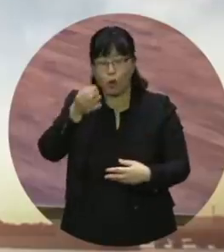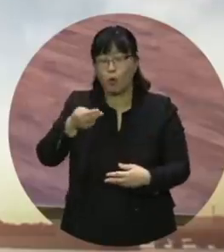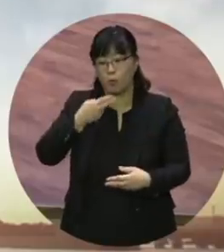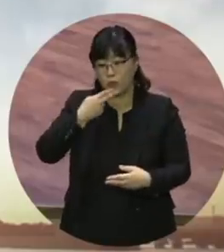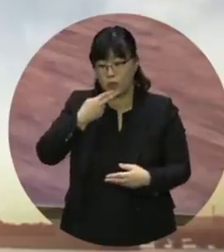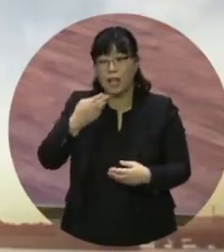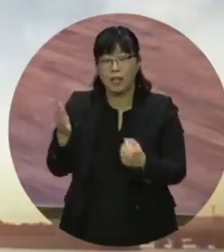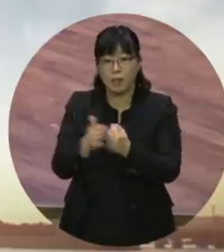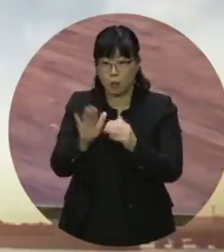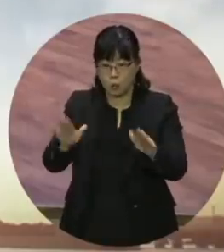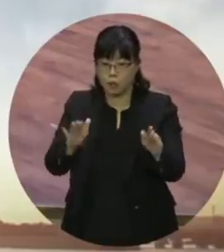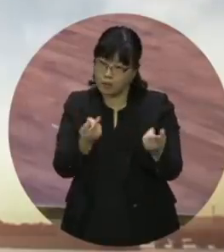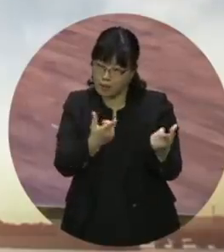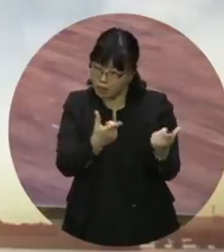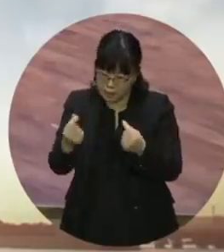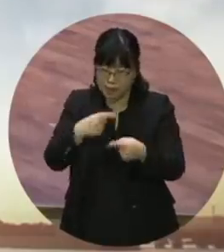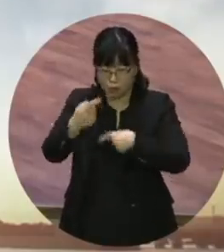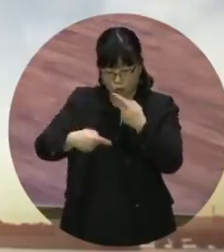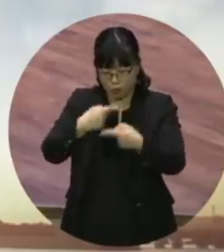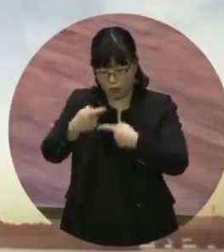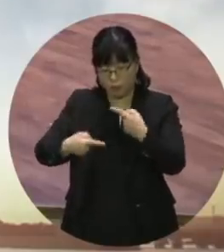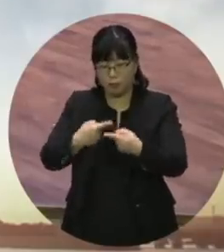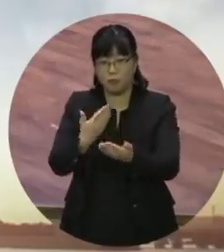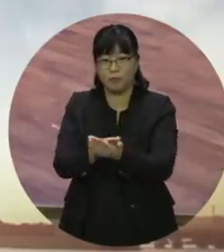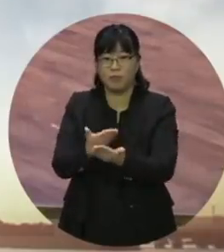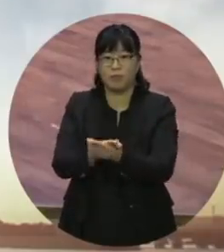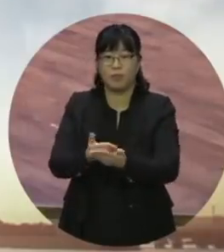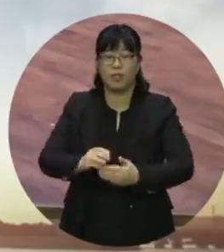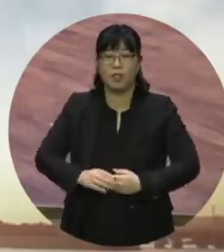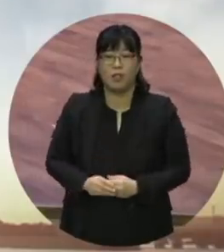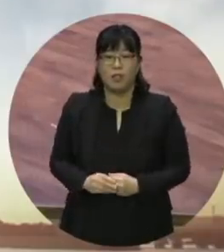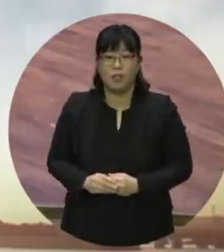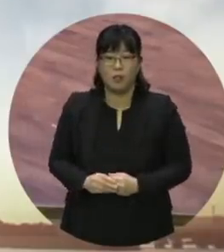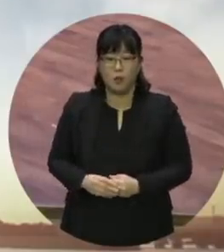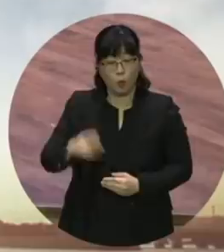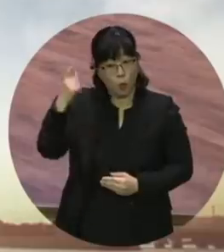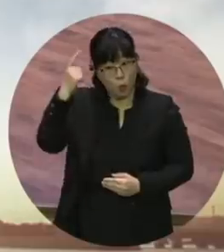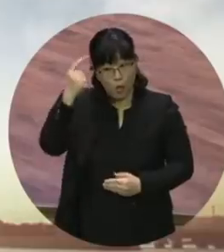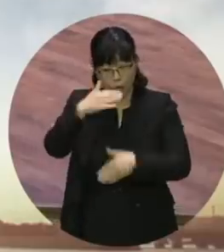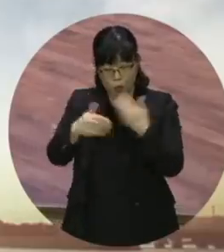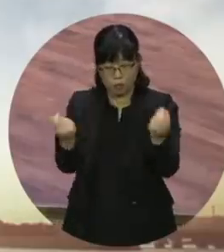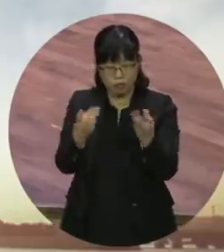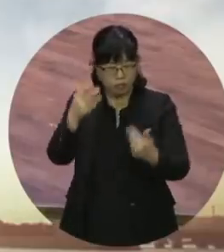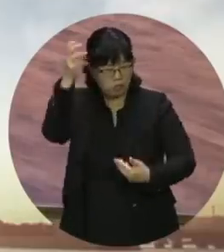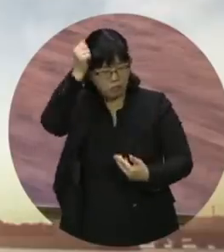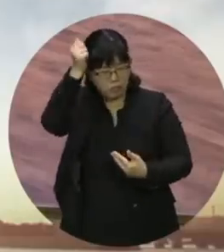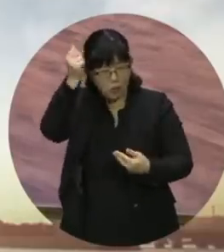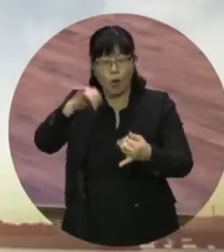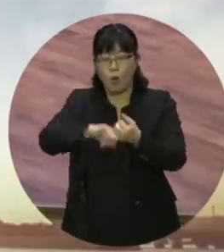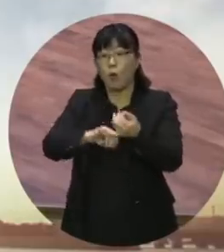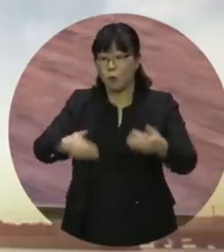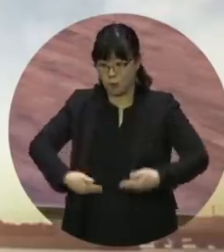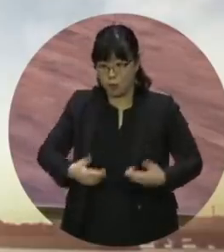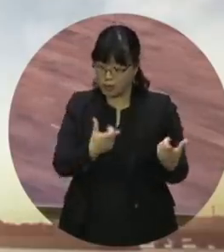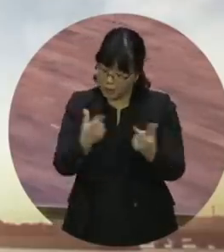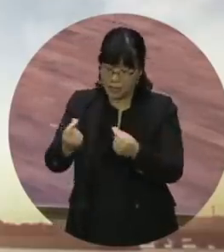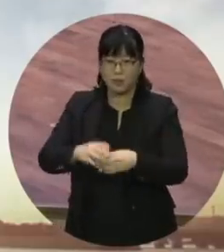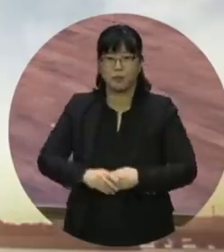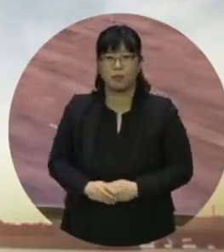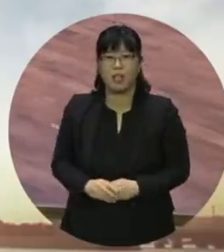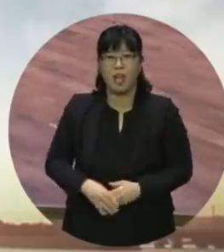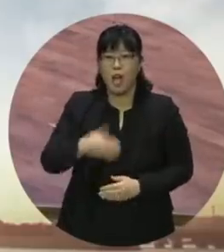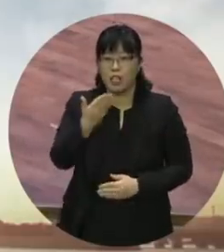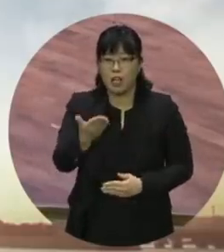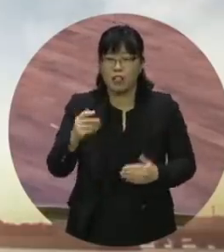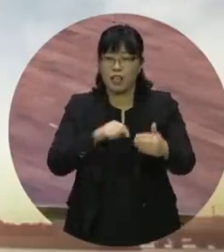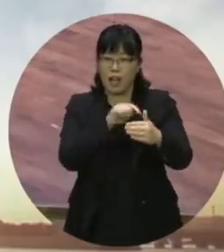2장 5절로 11절 같이 우리 암송해야 되는데 첫날이니까 같이 읽겠습니다. 시작.